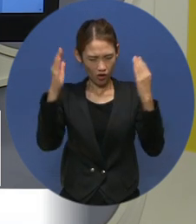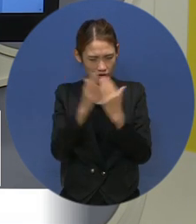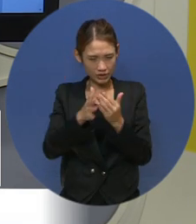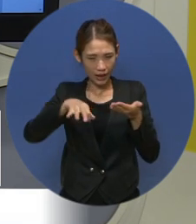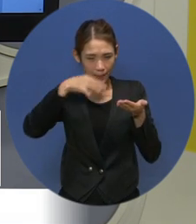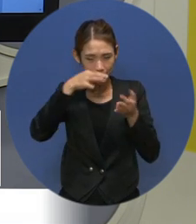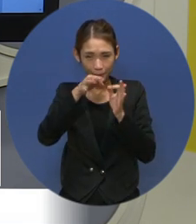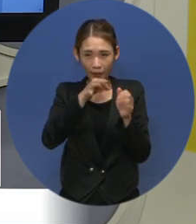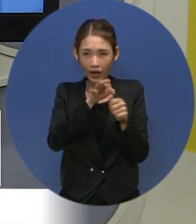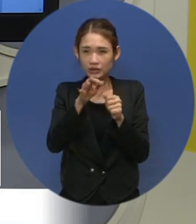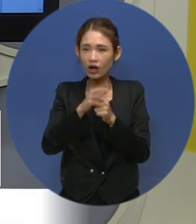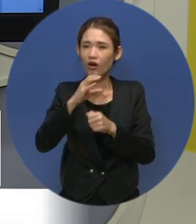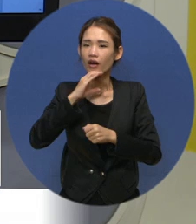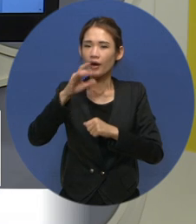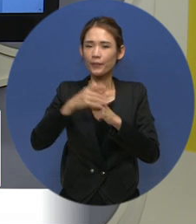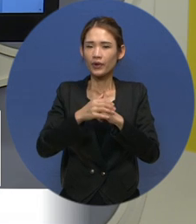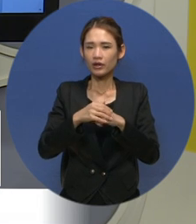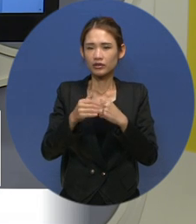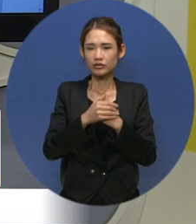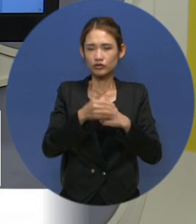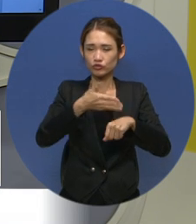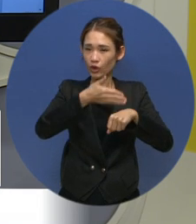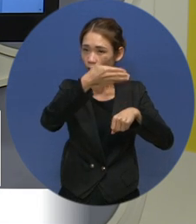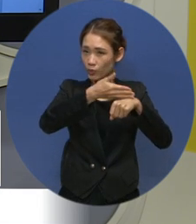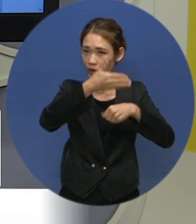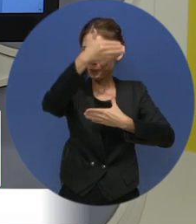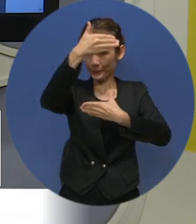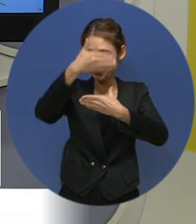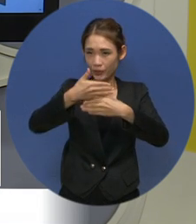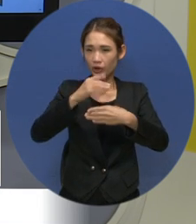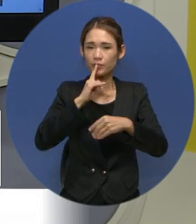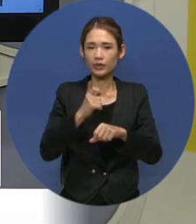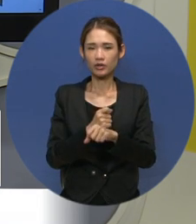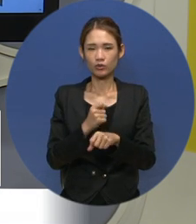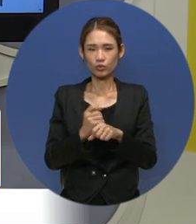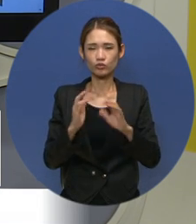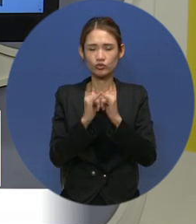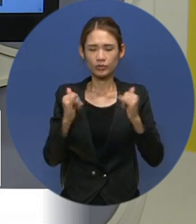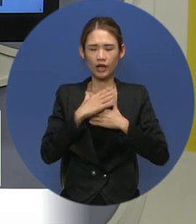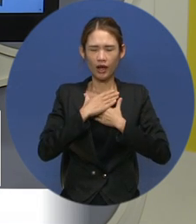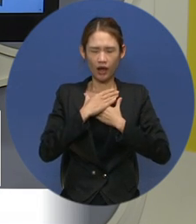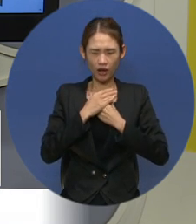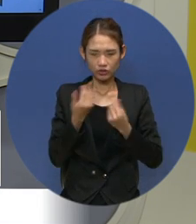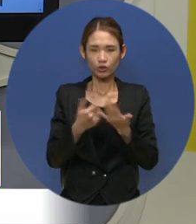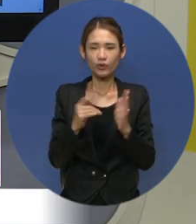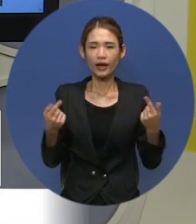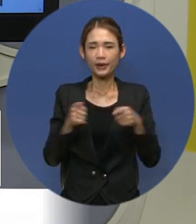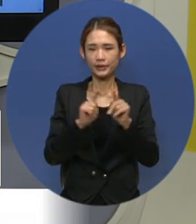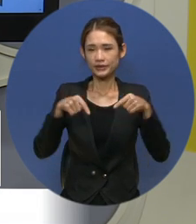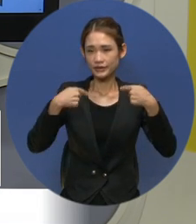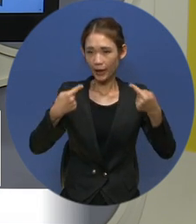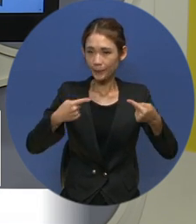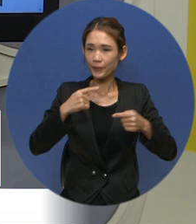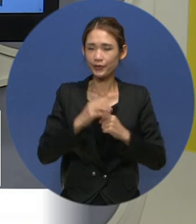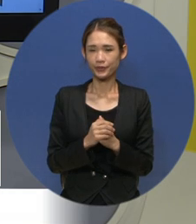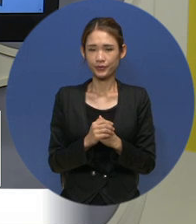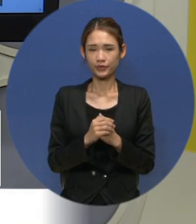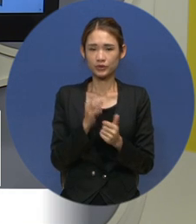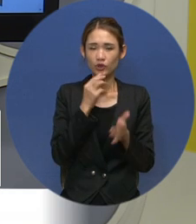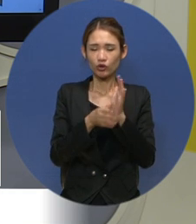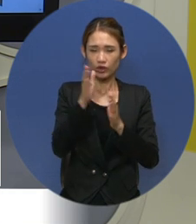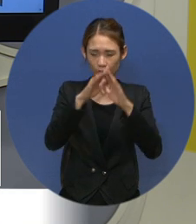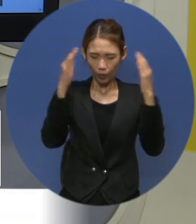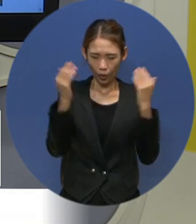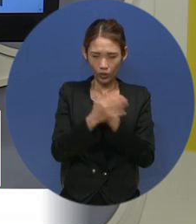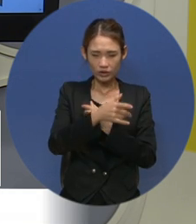카페는 매일 이 11시에는 문을 닫고 시민 안전을 위한 노력에 동참하는 데요 서울시내 모든